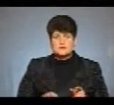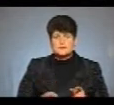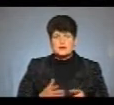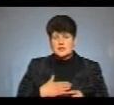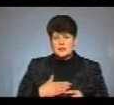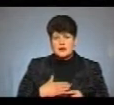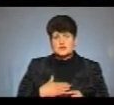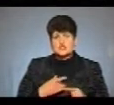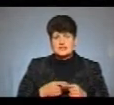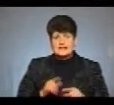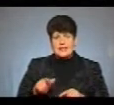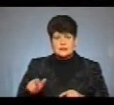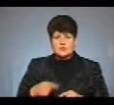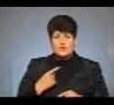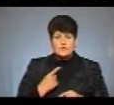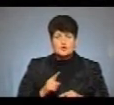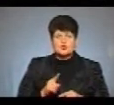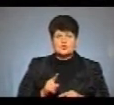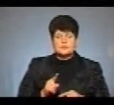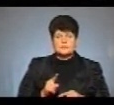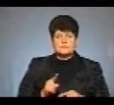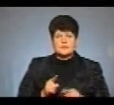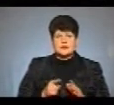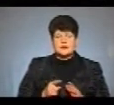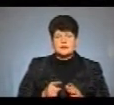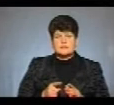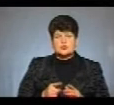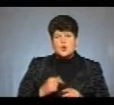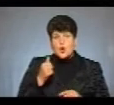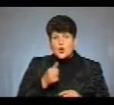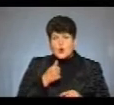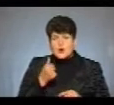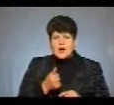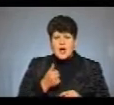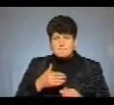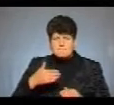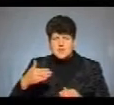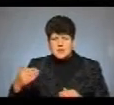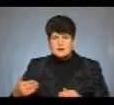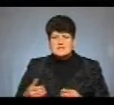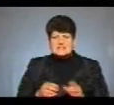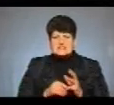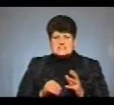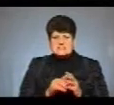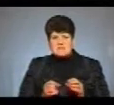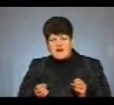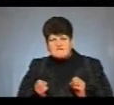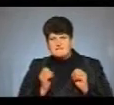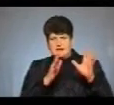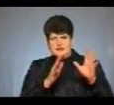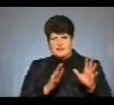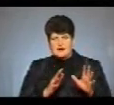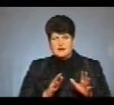Наші піротехніки говорять, що тенденція є така, що з роками земля якби виштовхує ті вибухонебезпечні предмети назовні.